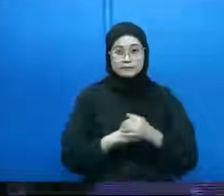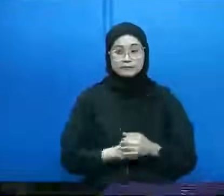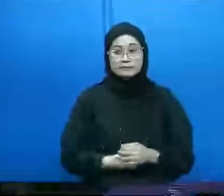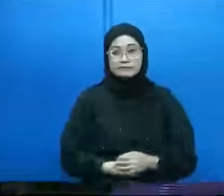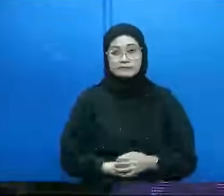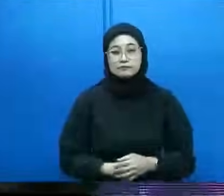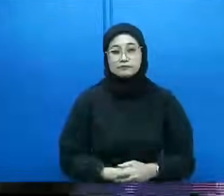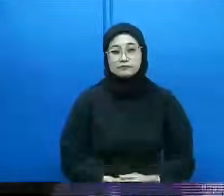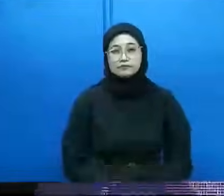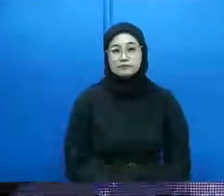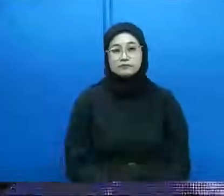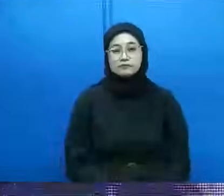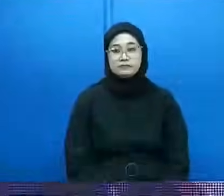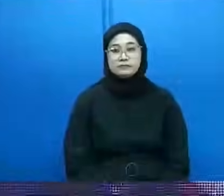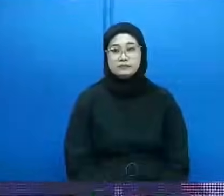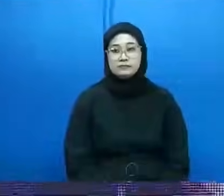Walladzina amanu